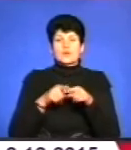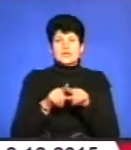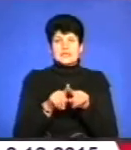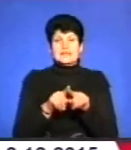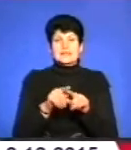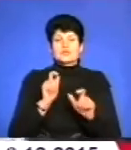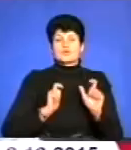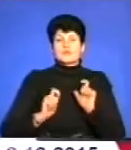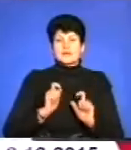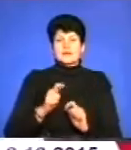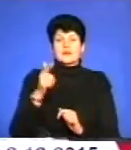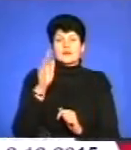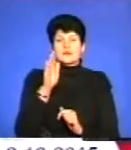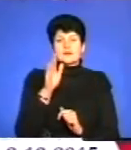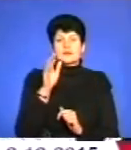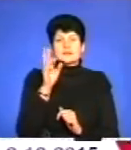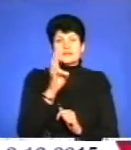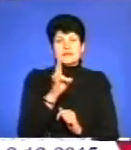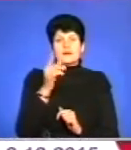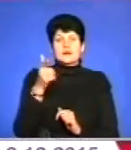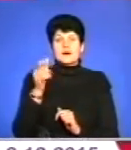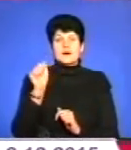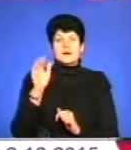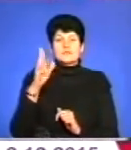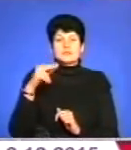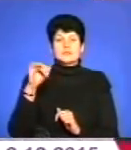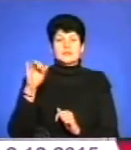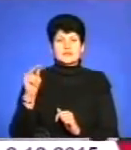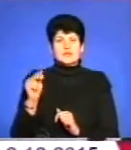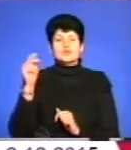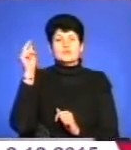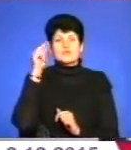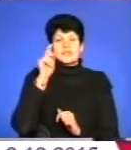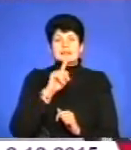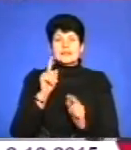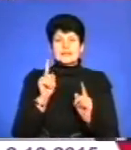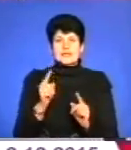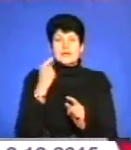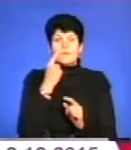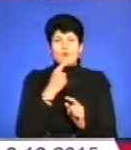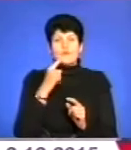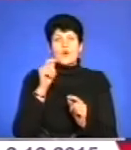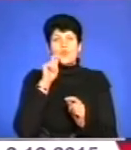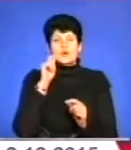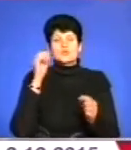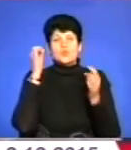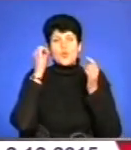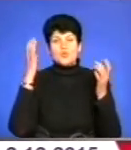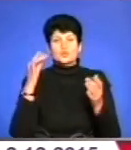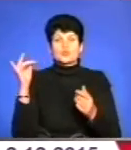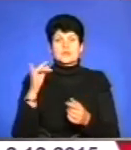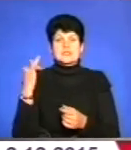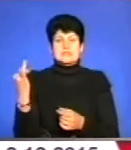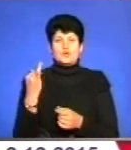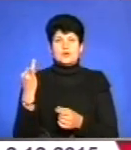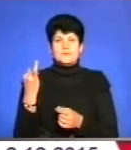Кожного тижня готує тематичні заняття для того, щоб учасники групи вивчали не лише мову, а й українську культуру та історію. Підхід у